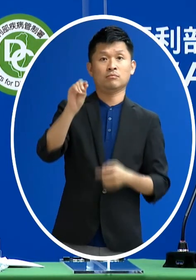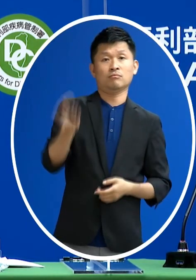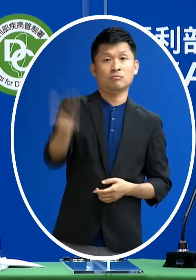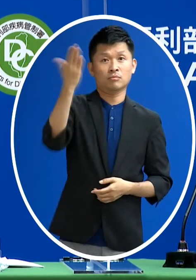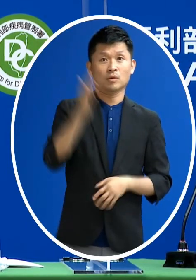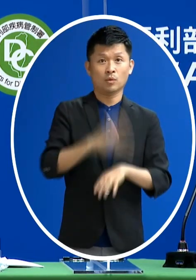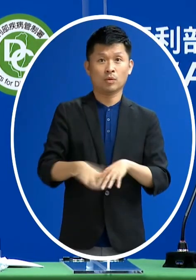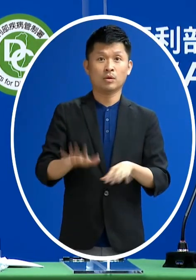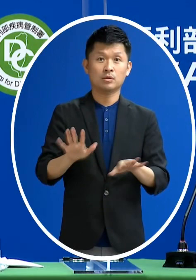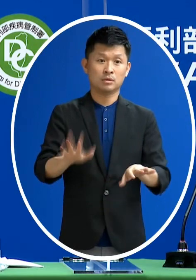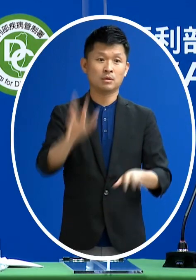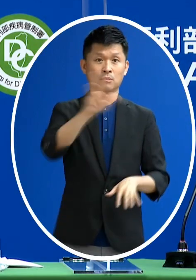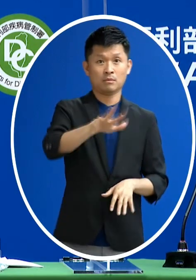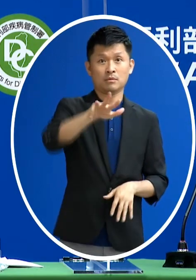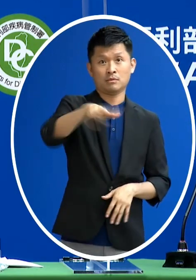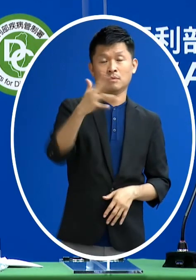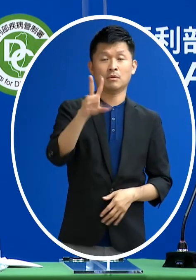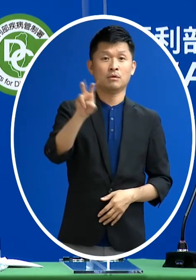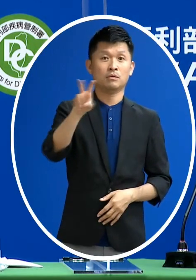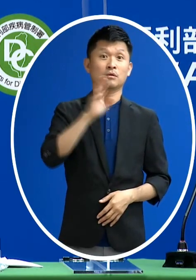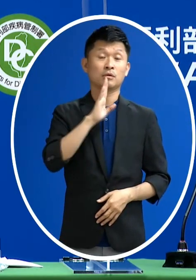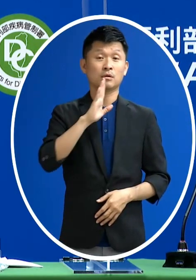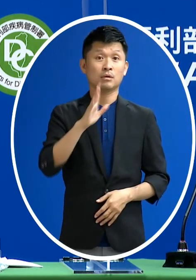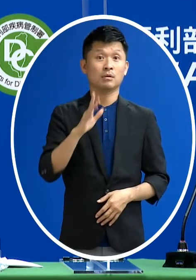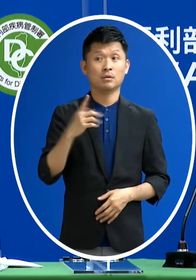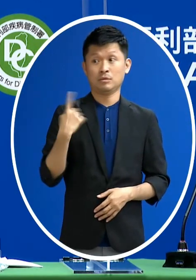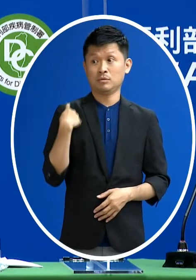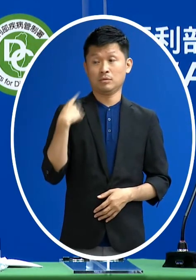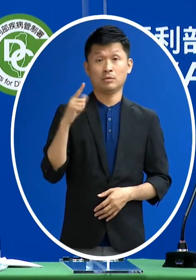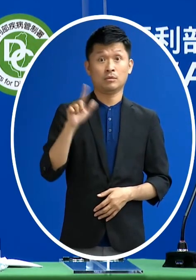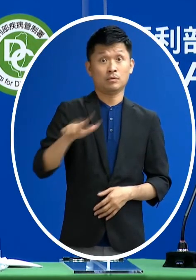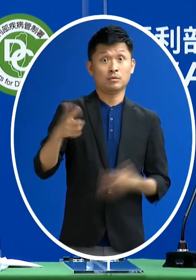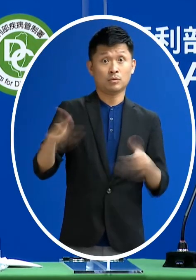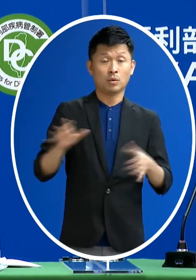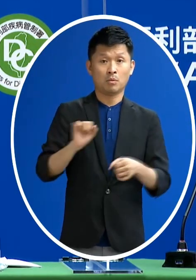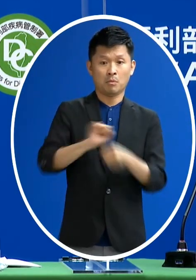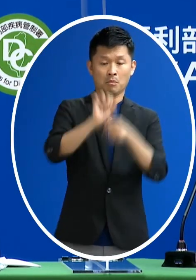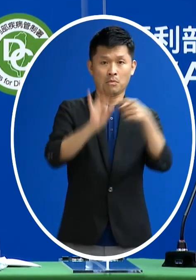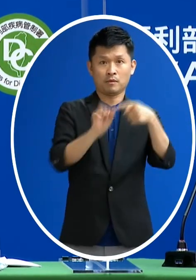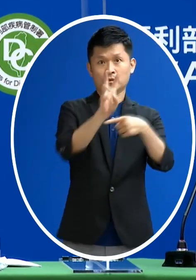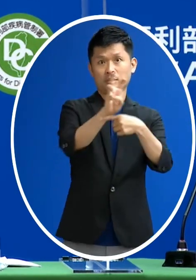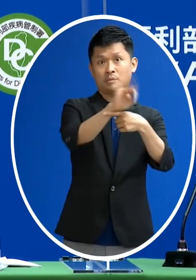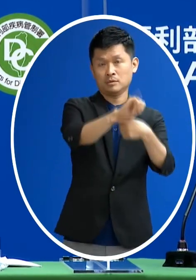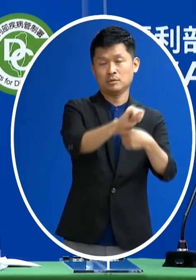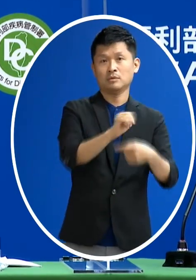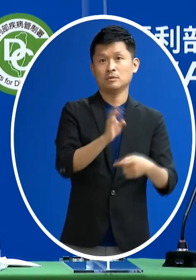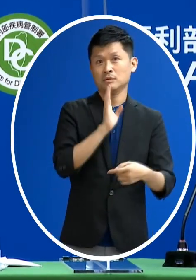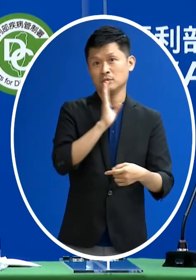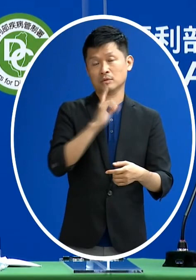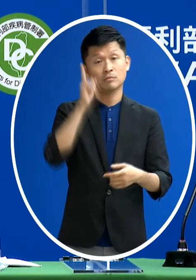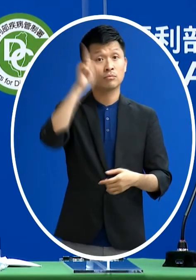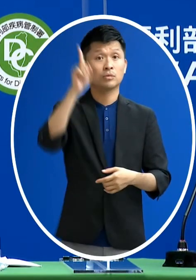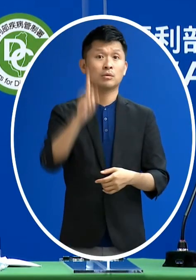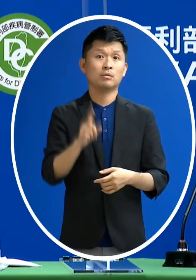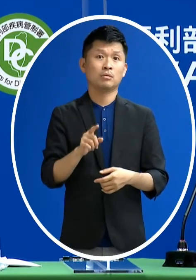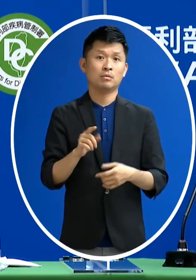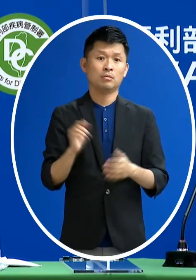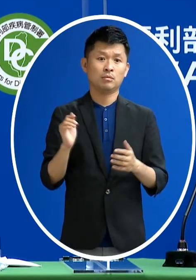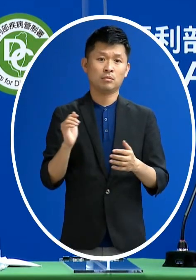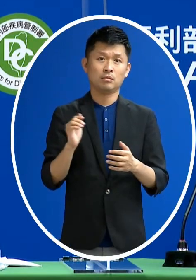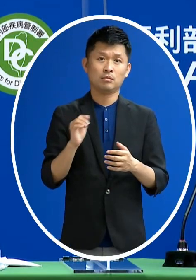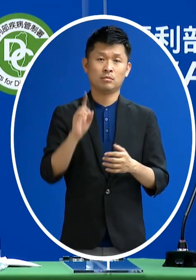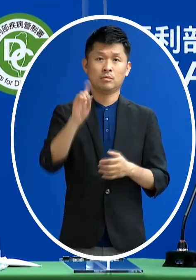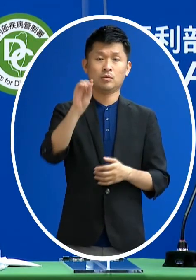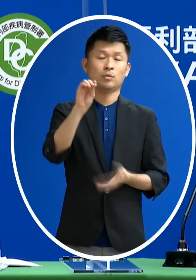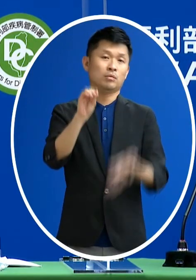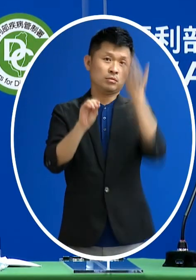哦，昨天6000多，成长了30%几，哦，这样的一情况，那明天就几乎是一定过一万的了哈，哦。那第二个